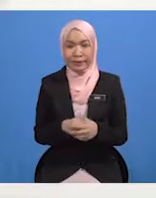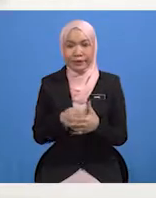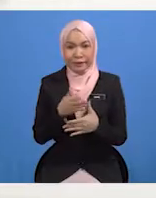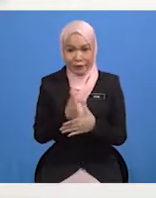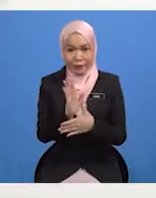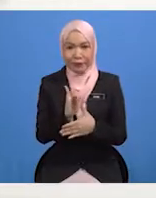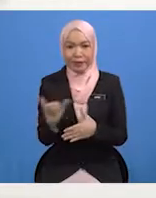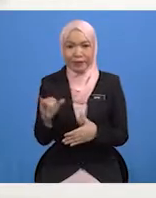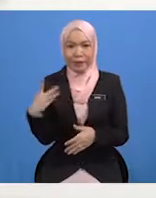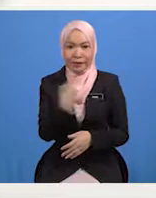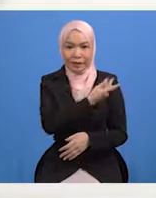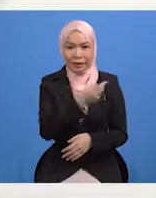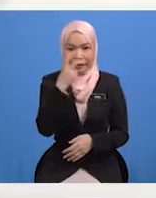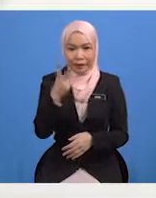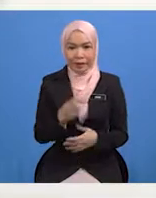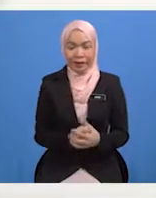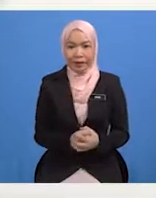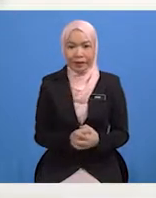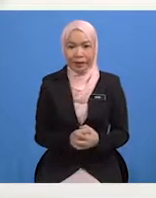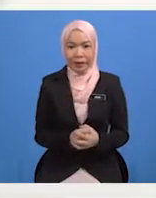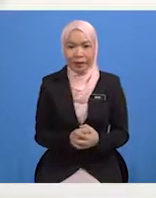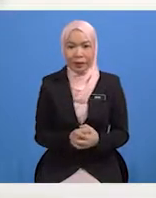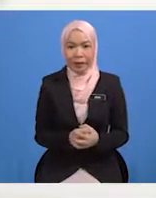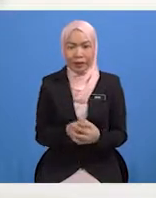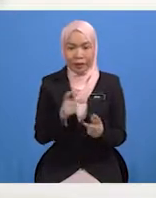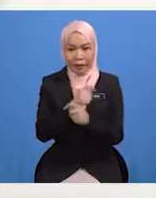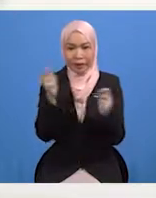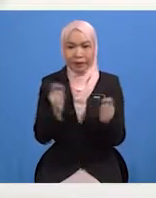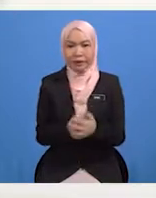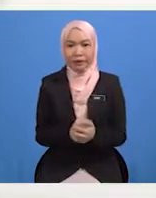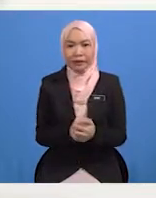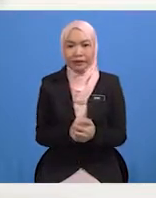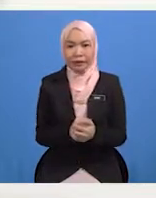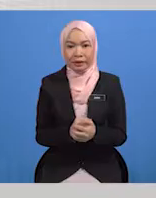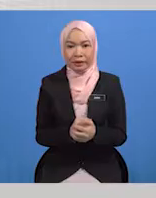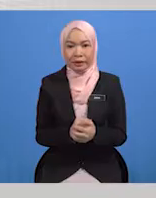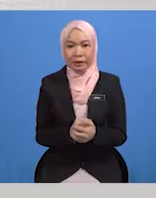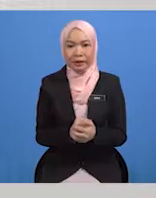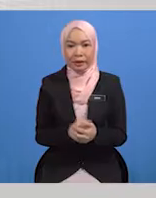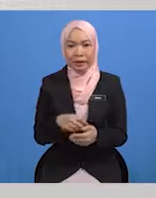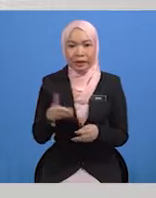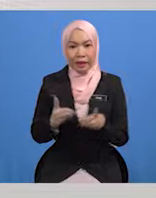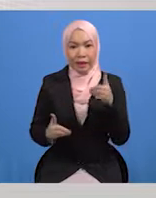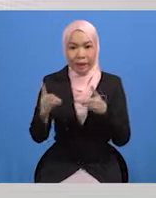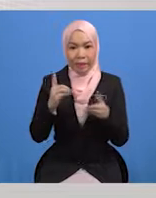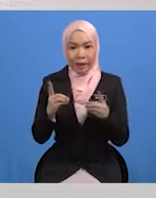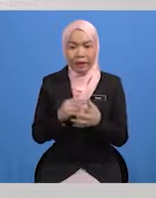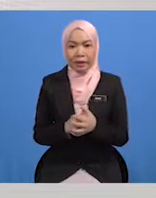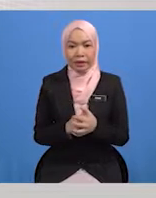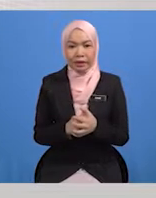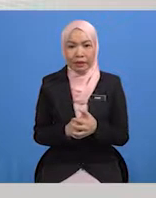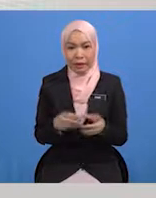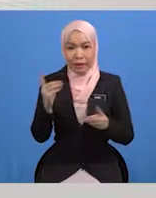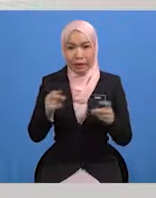Seterusnya, kita lihat secara umum tentang genre drama. Drama dihasilkan